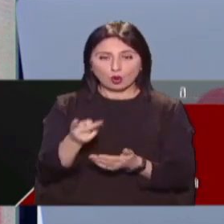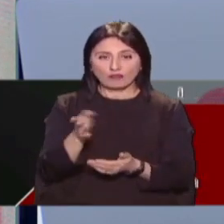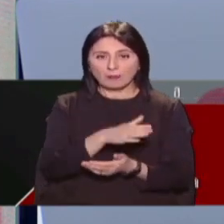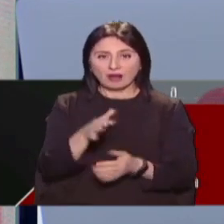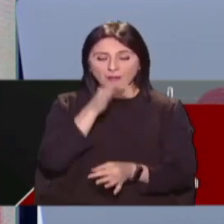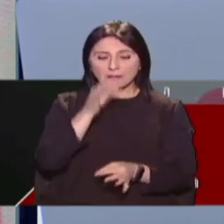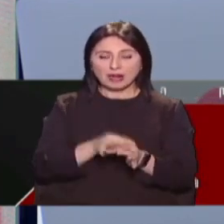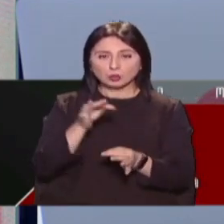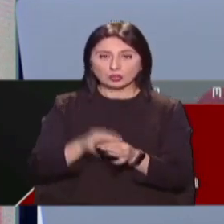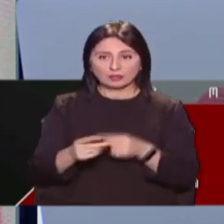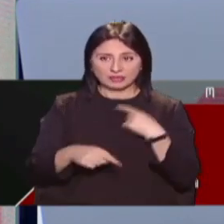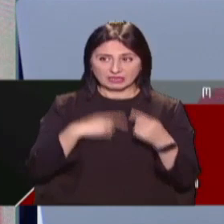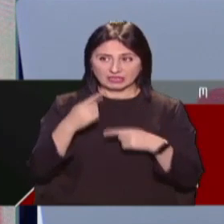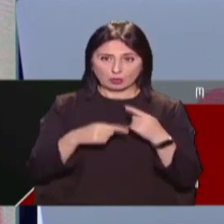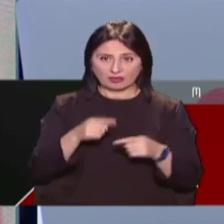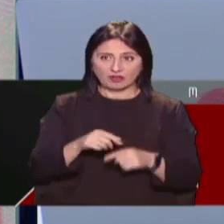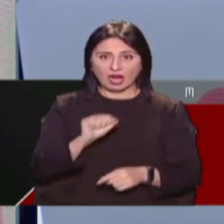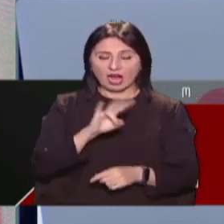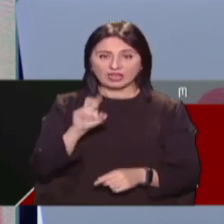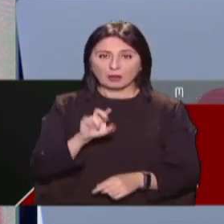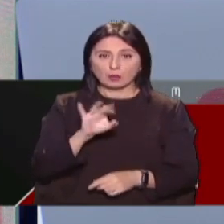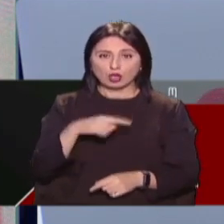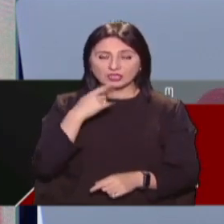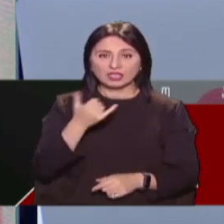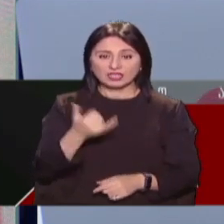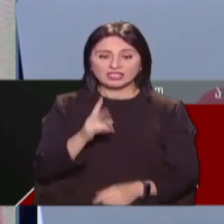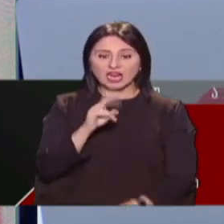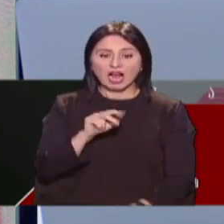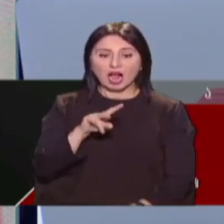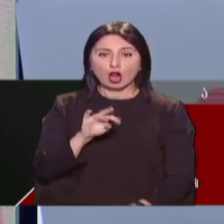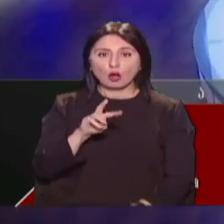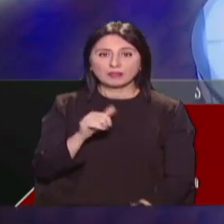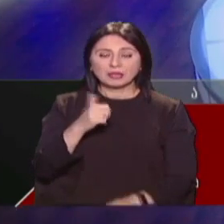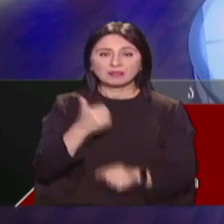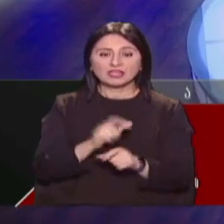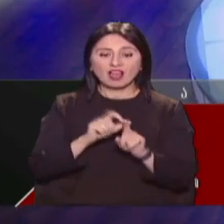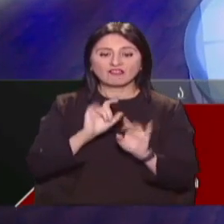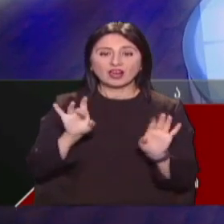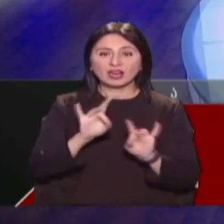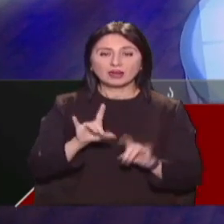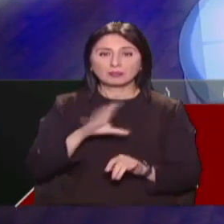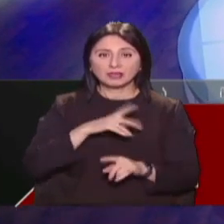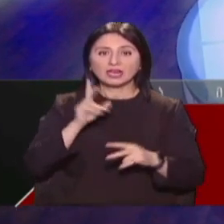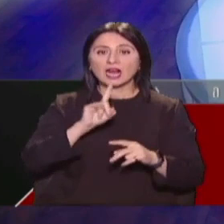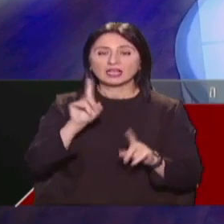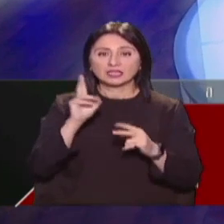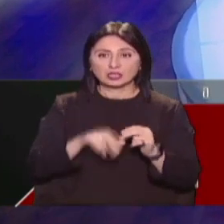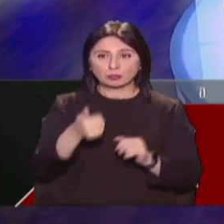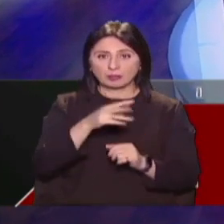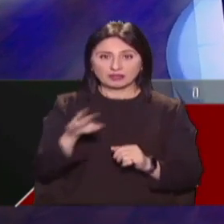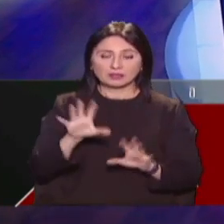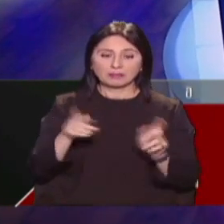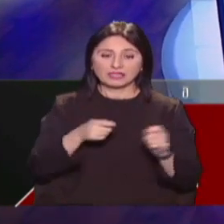მხარის პასუხისმგებლობაზე საუბრობს. ანა ბროლოძე გვეტყვის, რა იყო დღეს კოლომინას მთავარი გზავნილი და რა განცხადებებით და სრულდა პრემიერთან